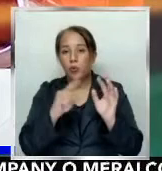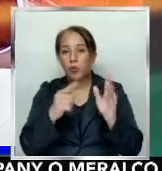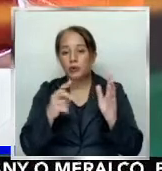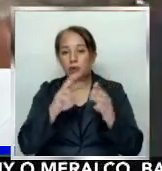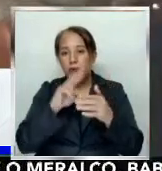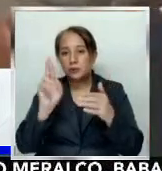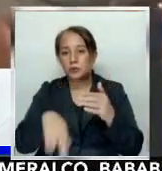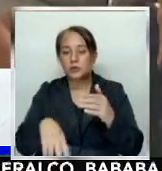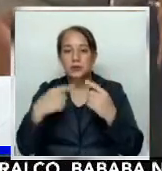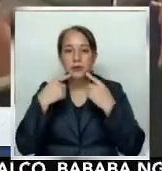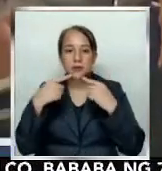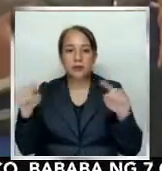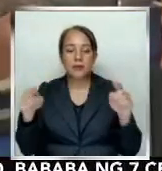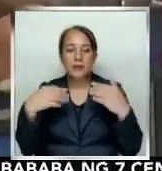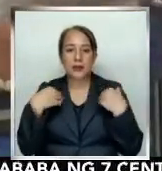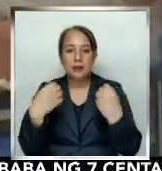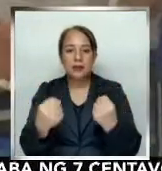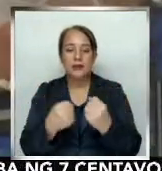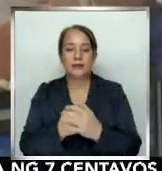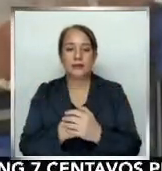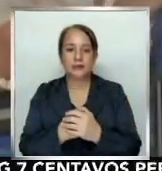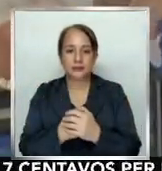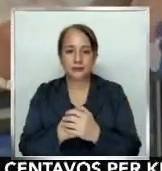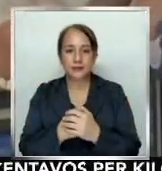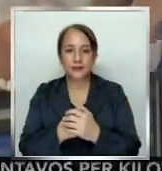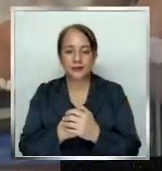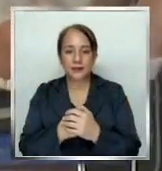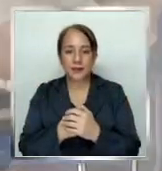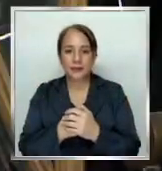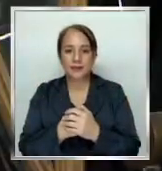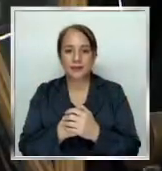health. Lay Alves, Nakatutok, 24 Oras.